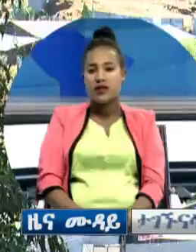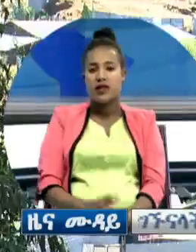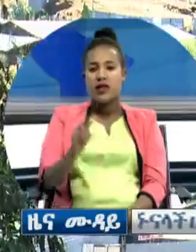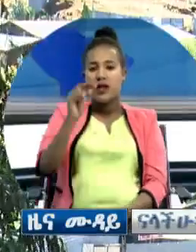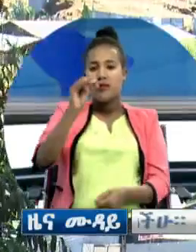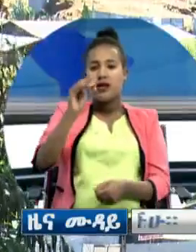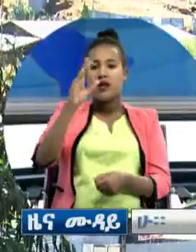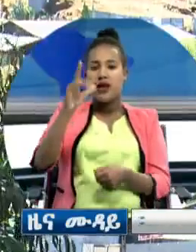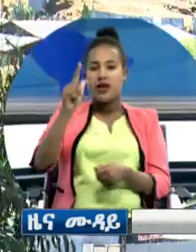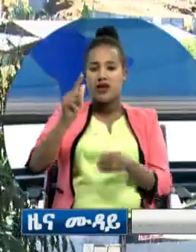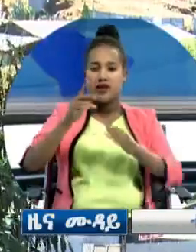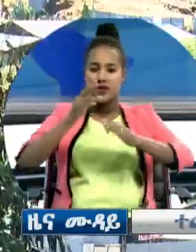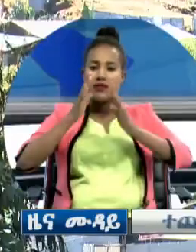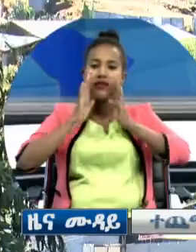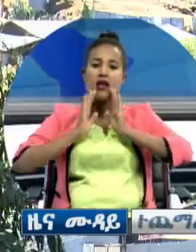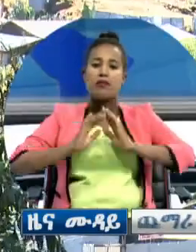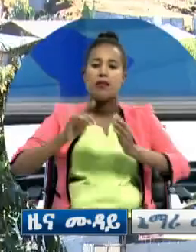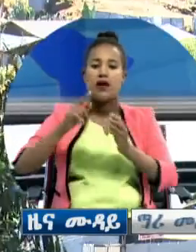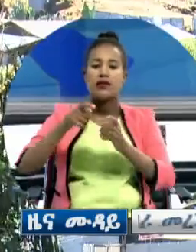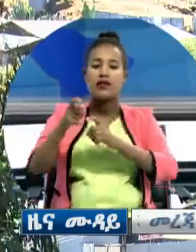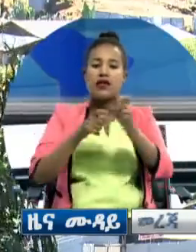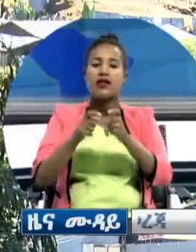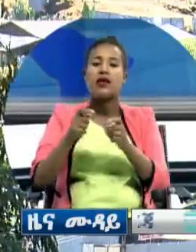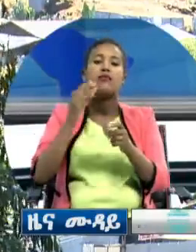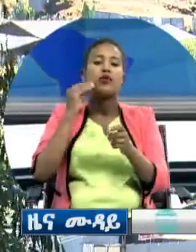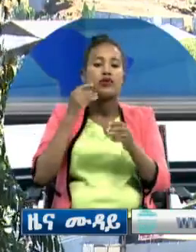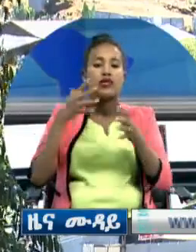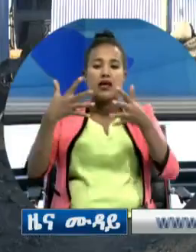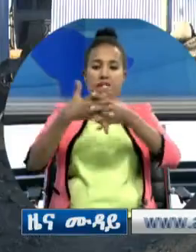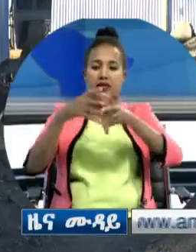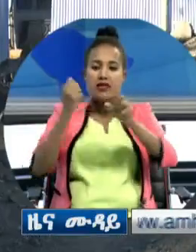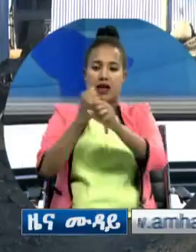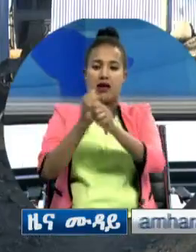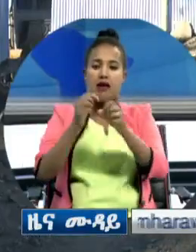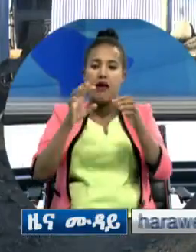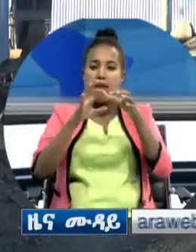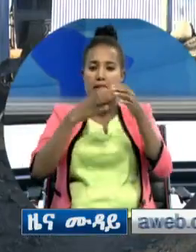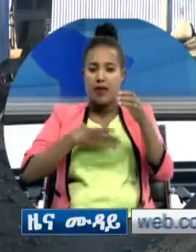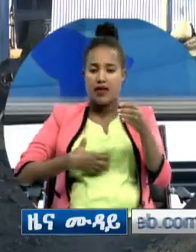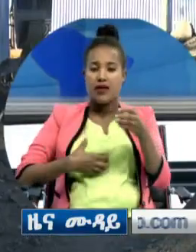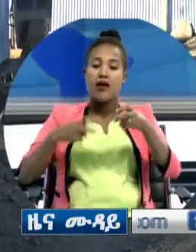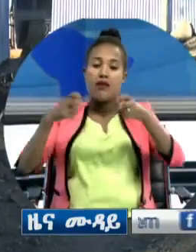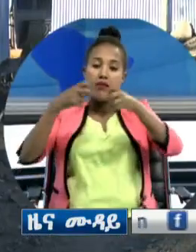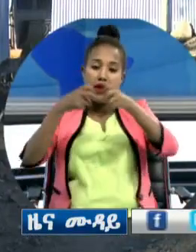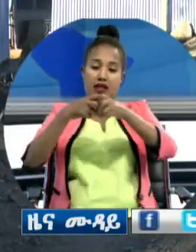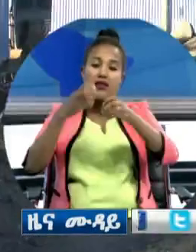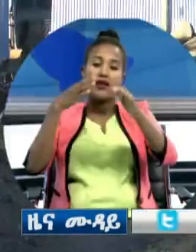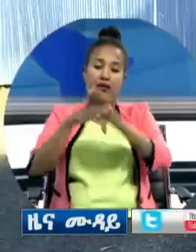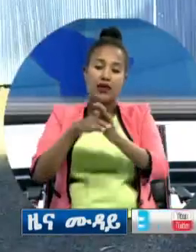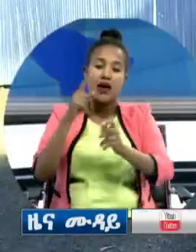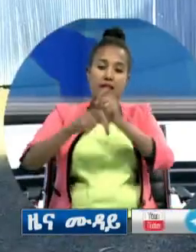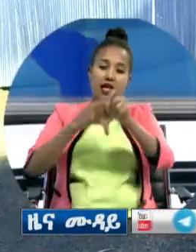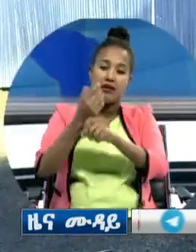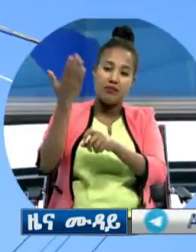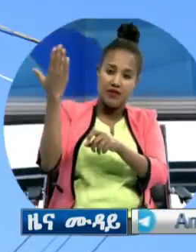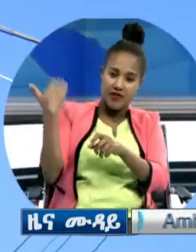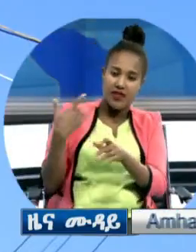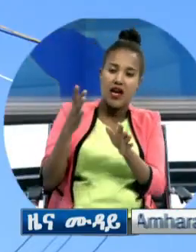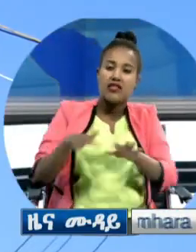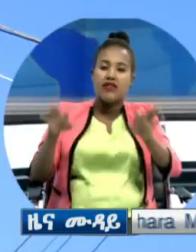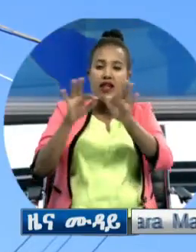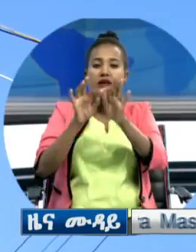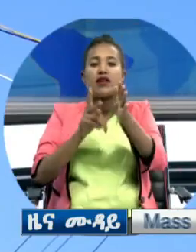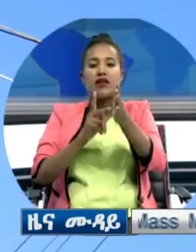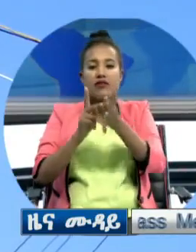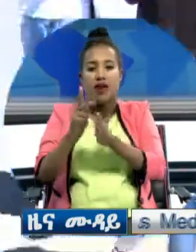በመካነ ሰላም ከተማ አስተዳደር የቤቶች ህብረት ስራ ማህበር አባላት የመብራት ቆጣሪ እንዲገባላቸው ከአመታት በፊት አስፈላጊውን